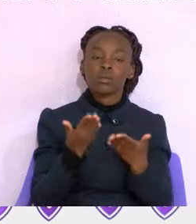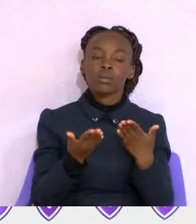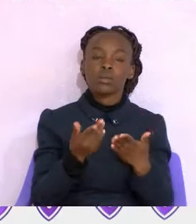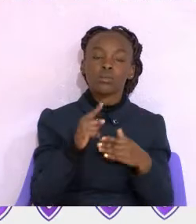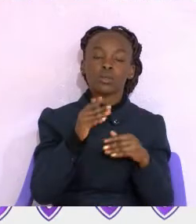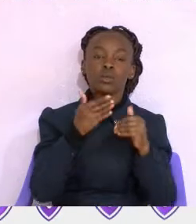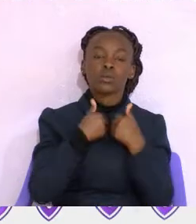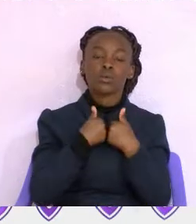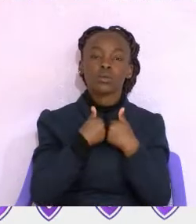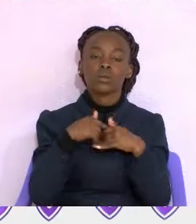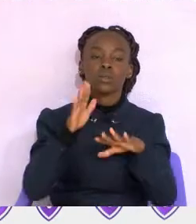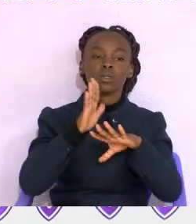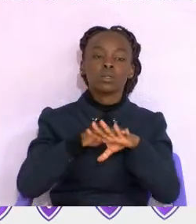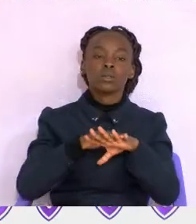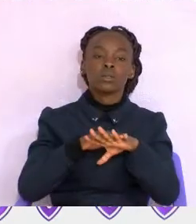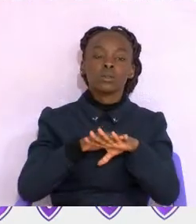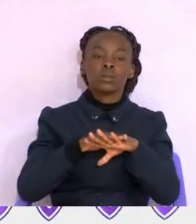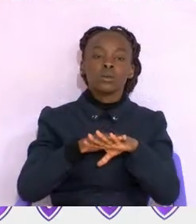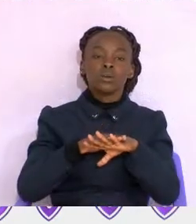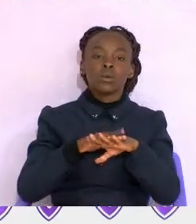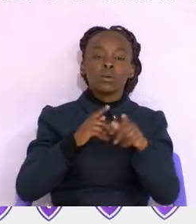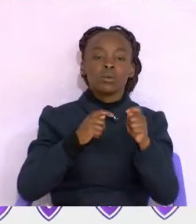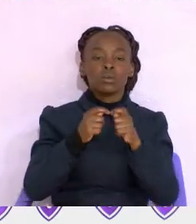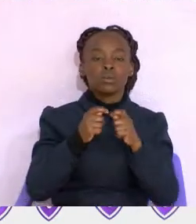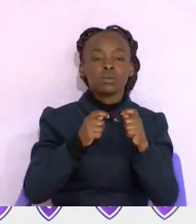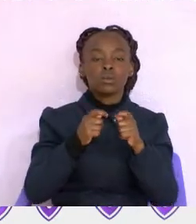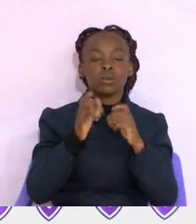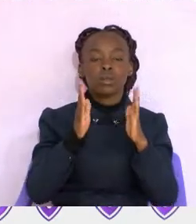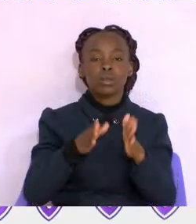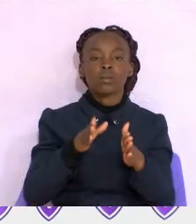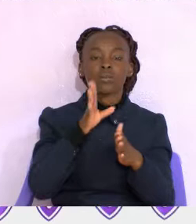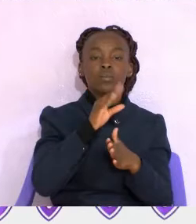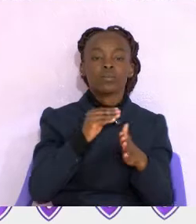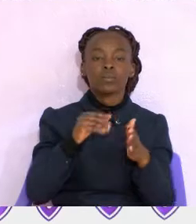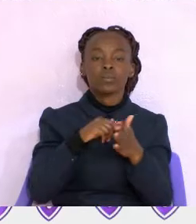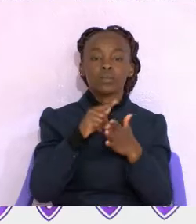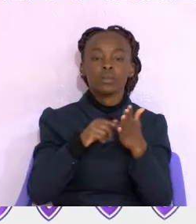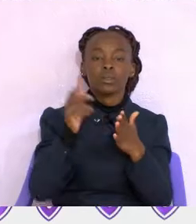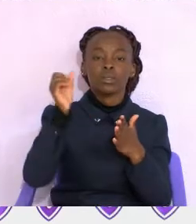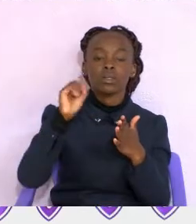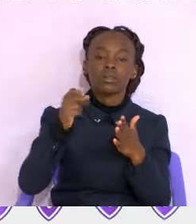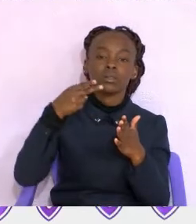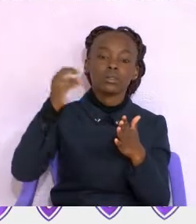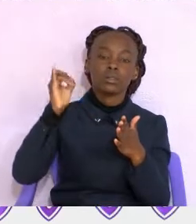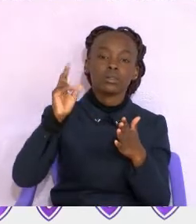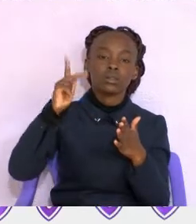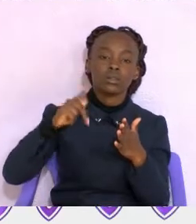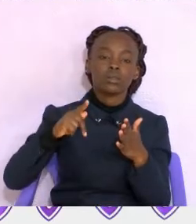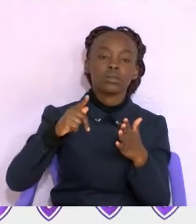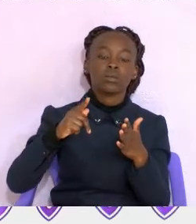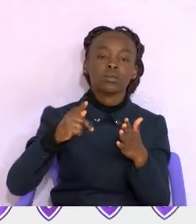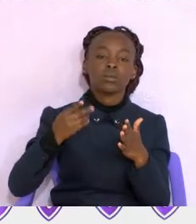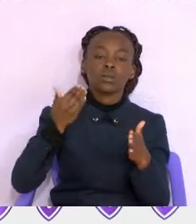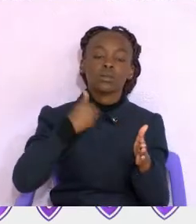mzuri, hata kama hii meli imekuwa na experience ya miaka mingi, hata kama hii meli iko na mafuta ya